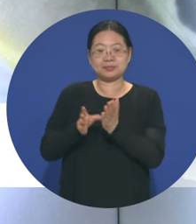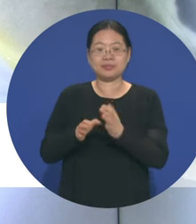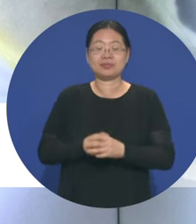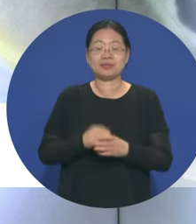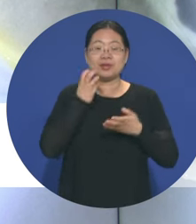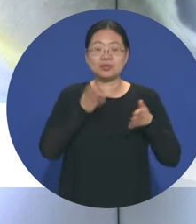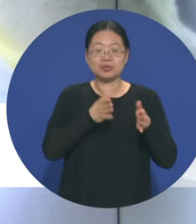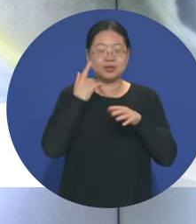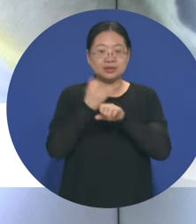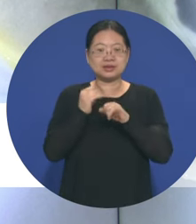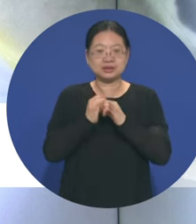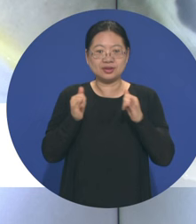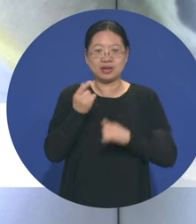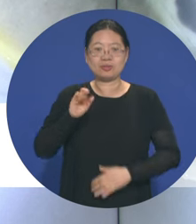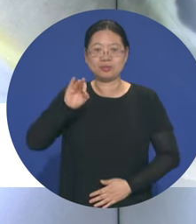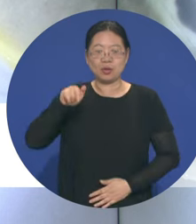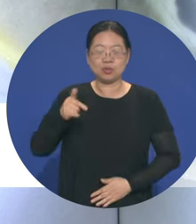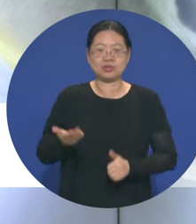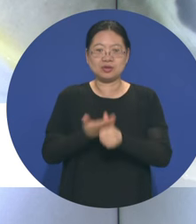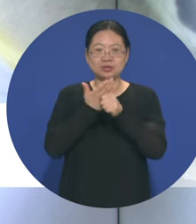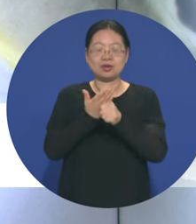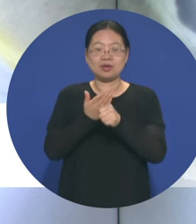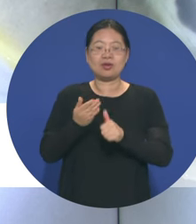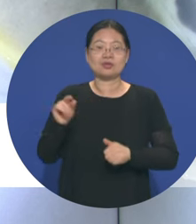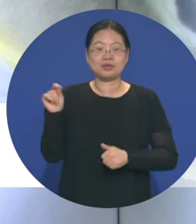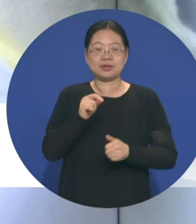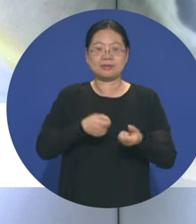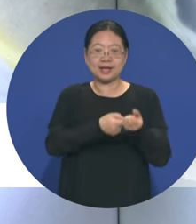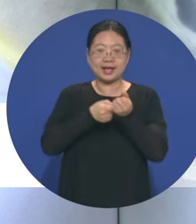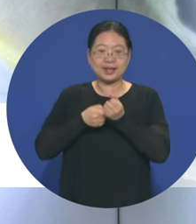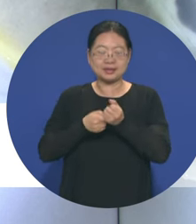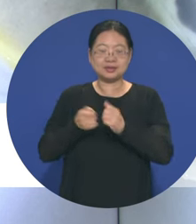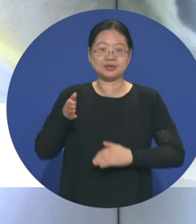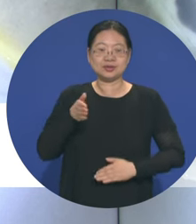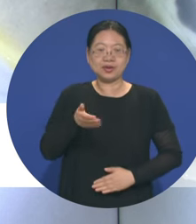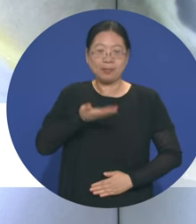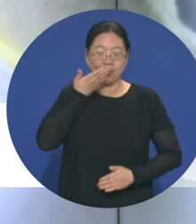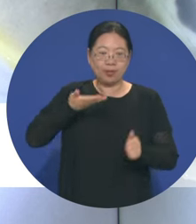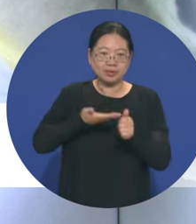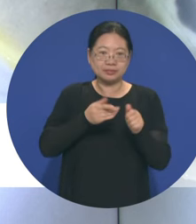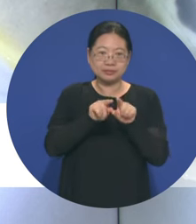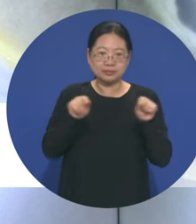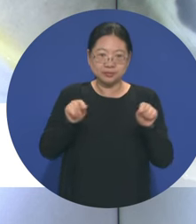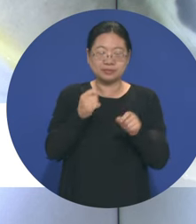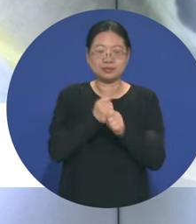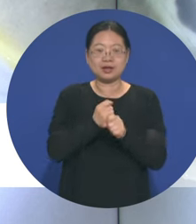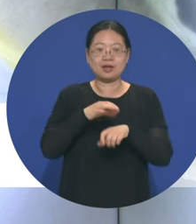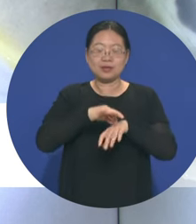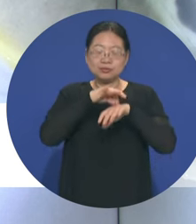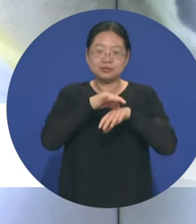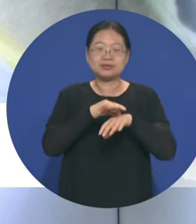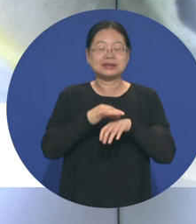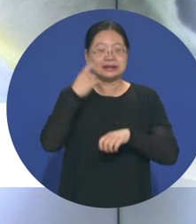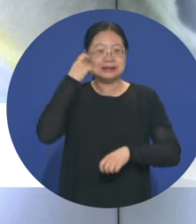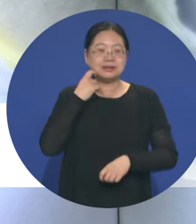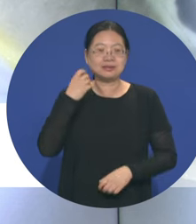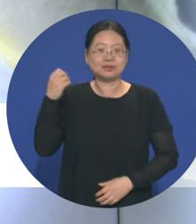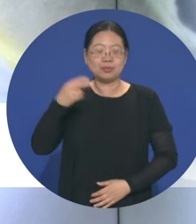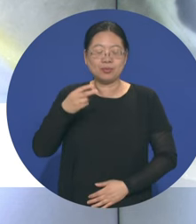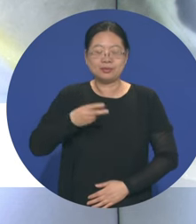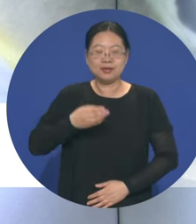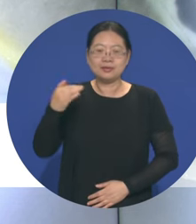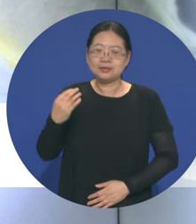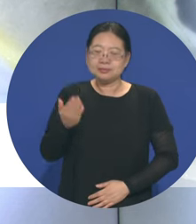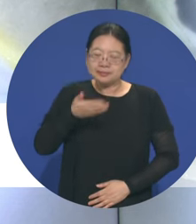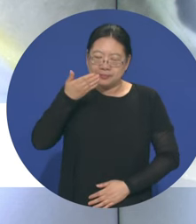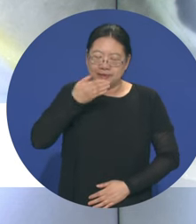연구진이 황복의 성장 속도를 앞당길 수 있는 전용 사료를 개발했습니다. 육질의 느낌과 풍미도 좋아 상품성을